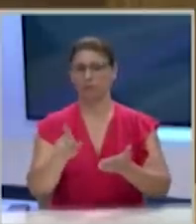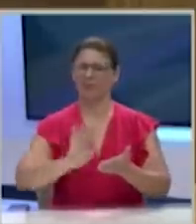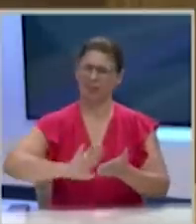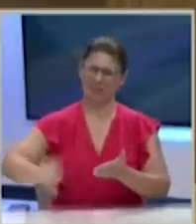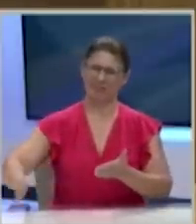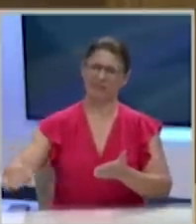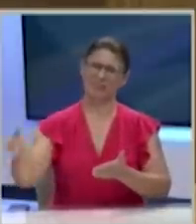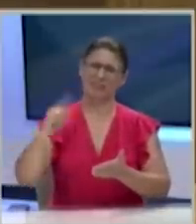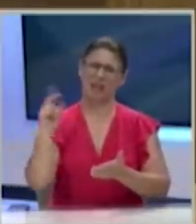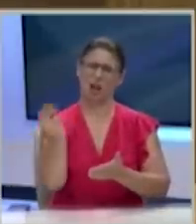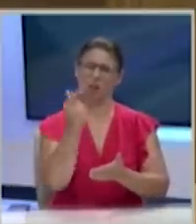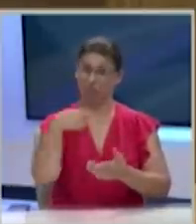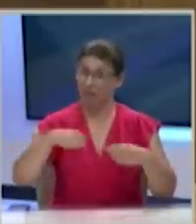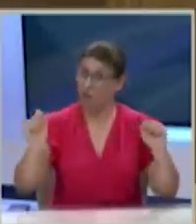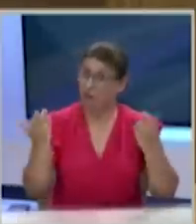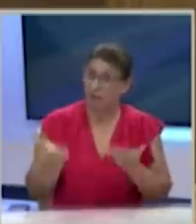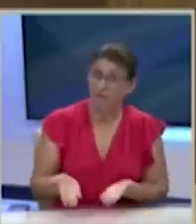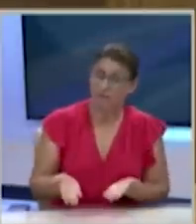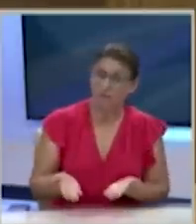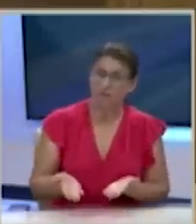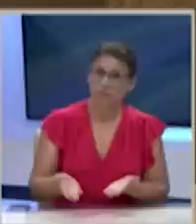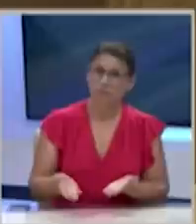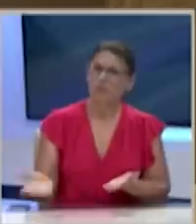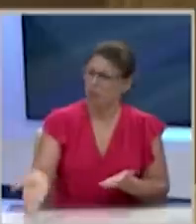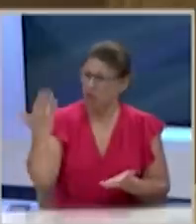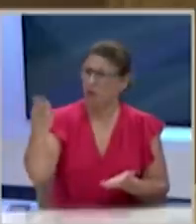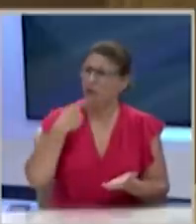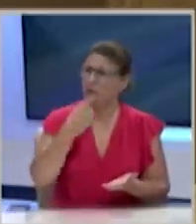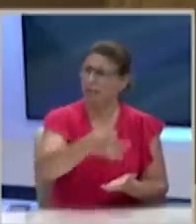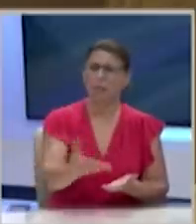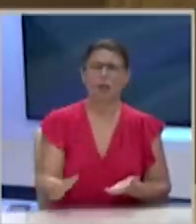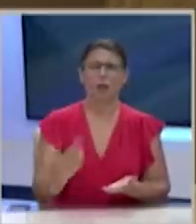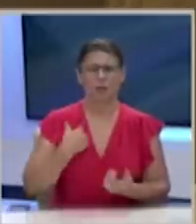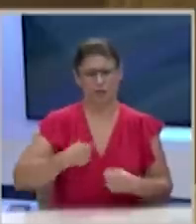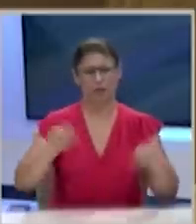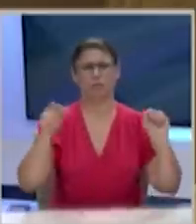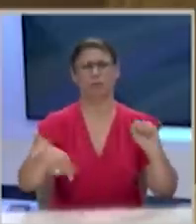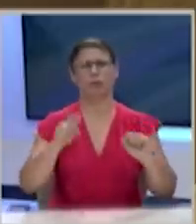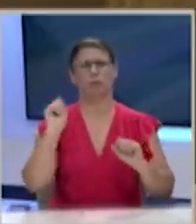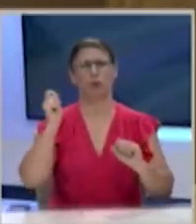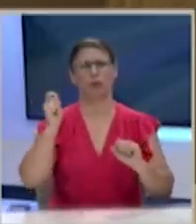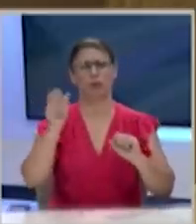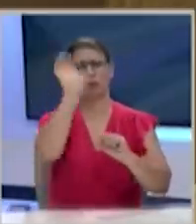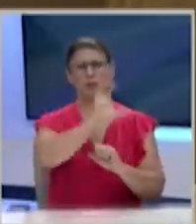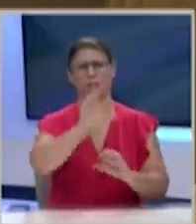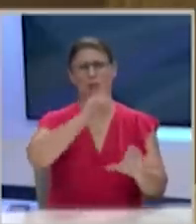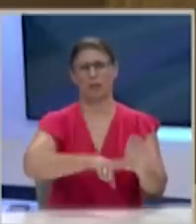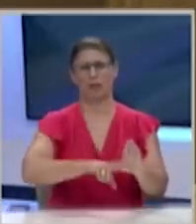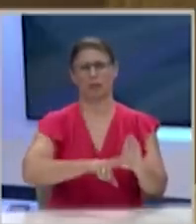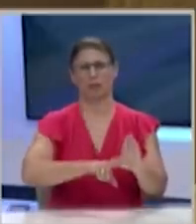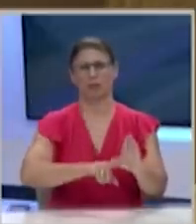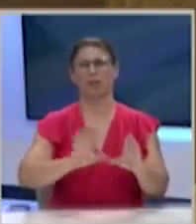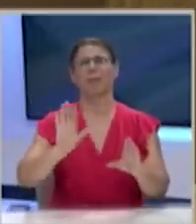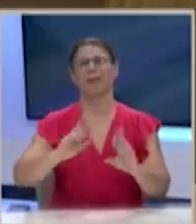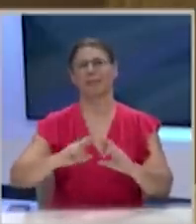κόλπα. Διαφωνείτε με αυτό? Σηκωθείτε και πέστε το. Είμαστε αντίθετοι με αυτή την πολιτική της Ευρωπαϊκής Ένωσης. Και μην